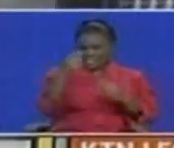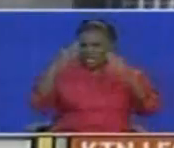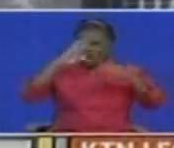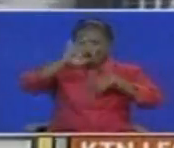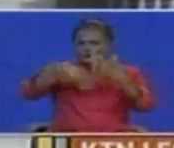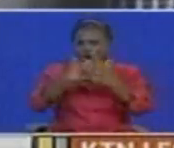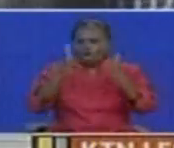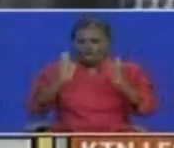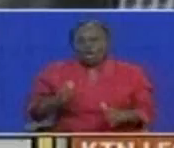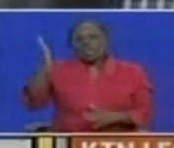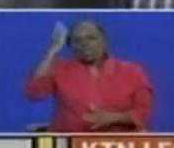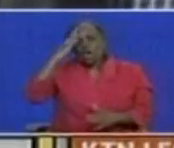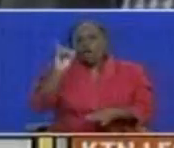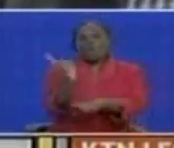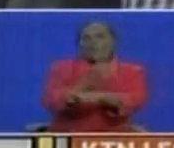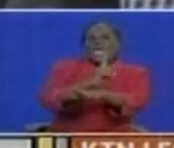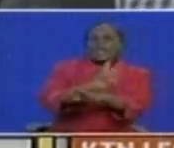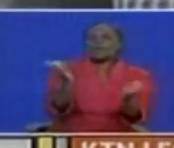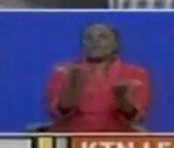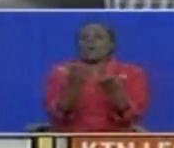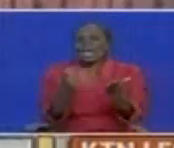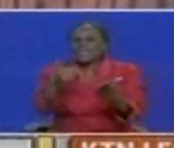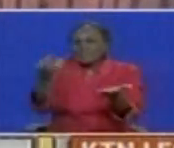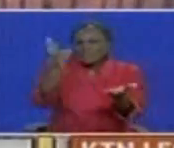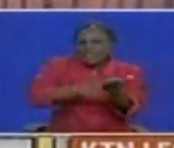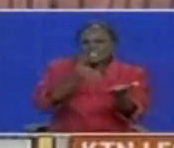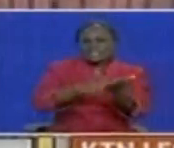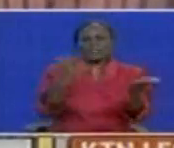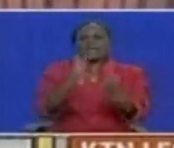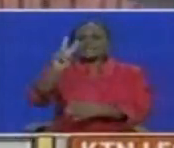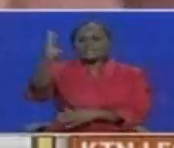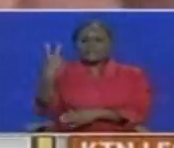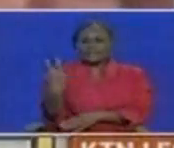ni lini na wapi watu wanaandikishwa. Pili,